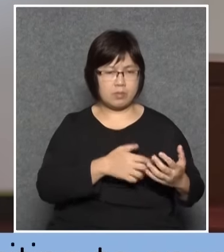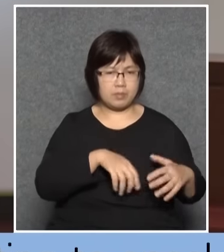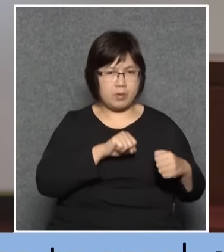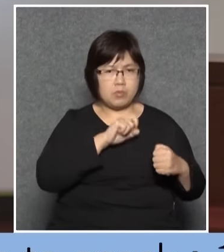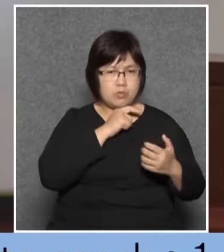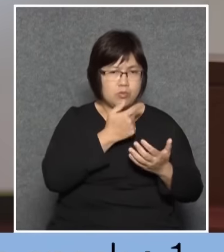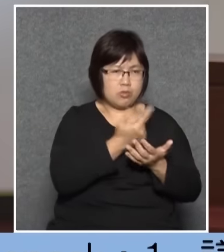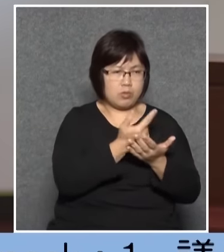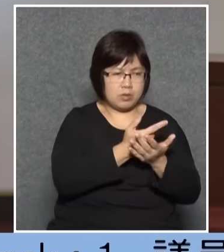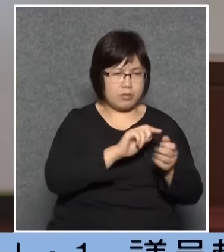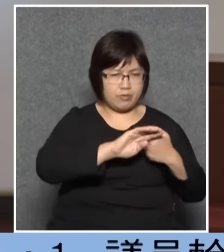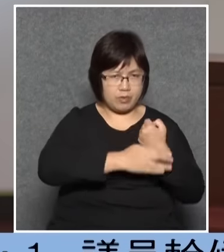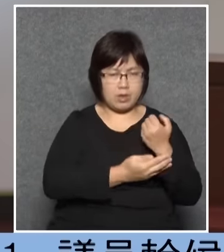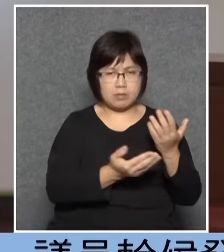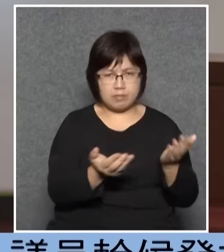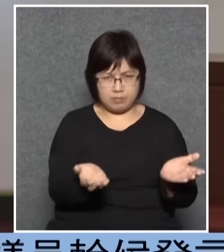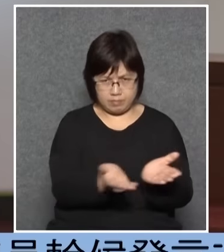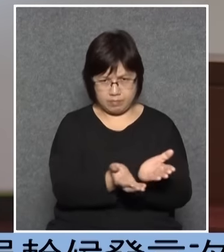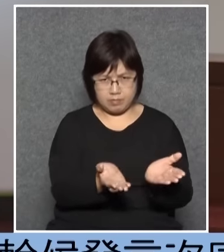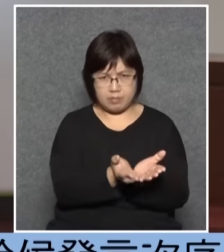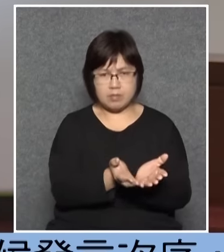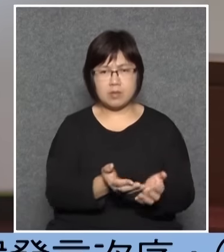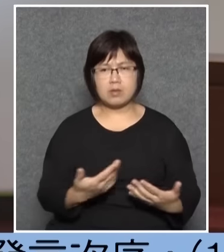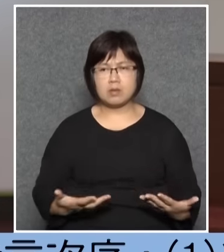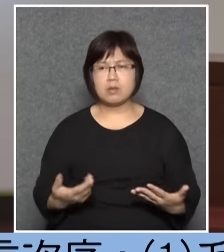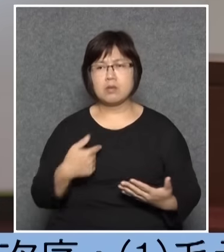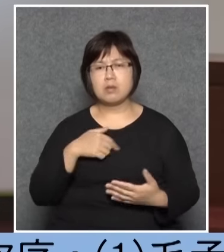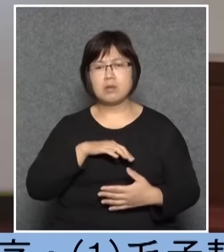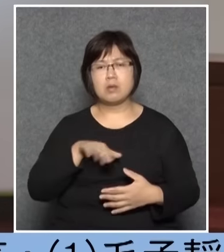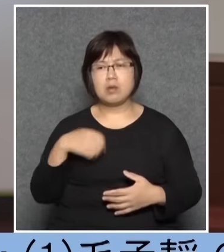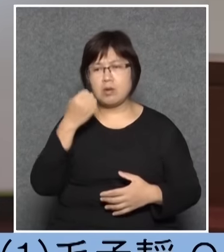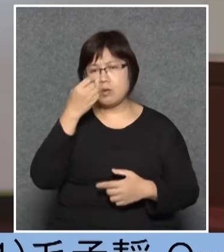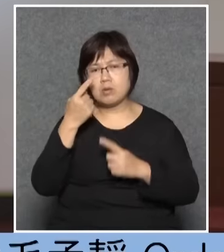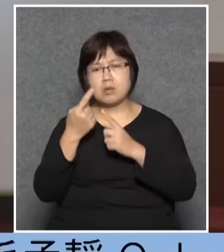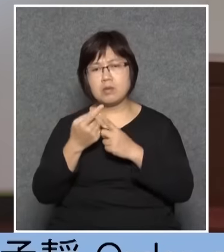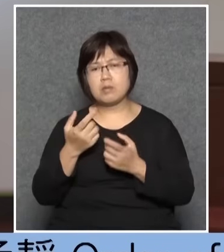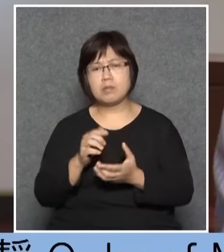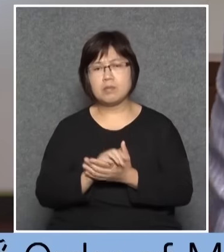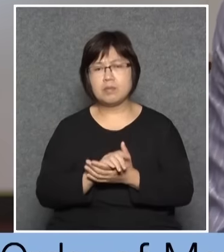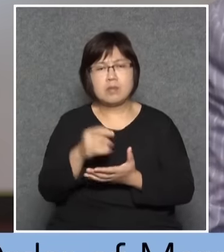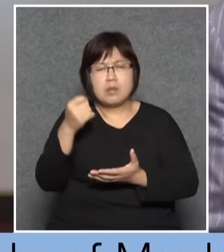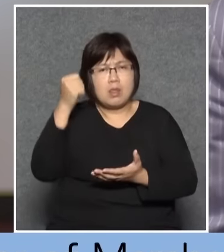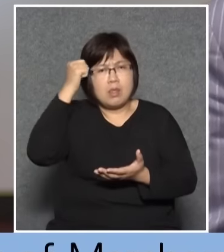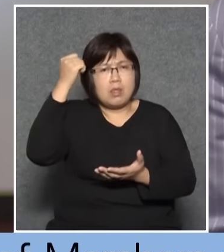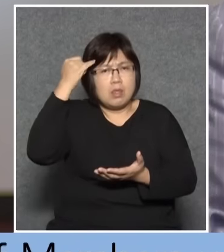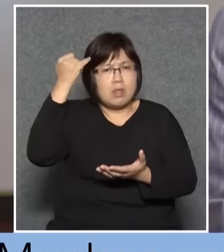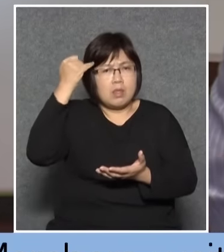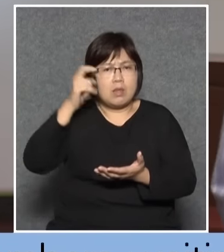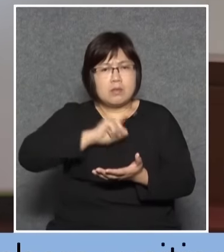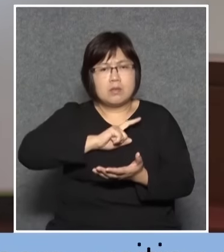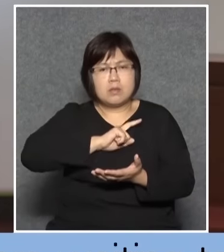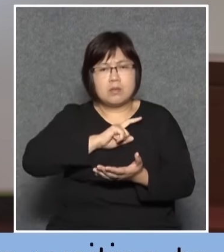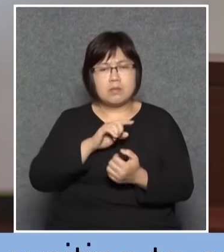理嘅依據嚟，係咪？嗱，而家我哋咧，即係香港人咧，就好難會知道自己究竟是